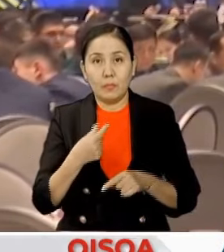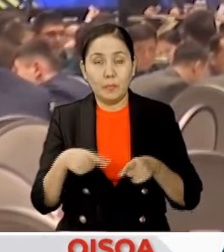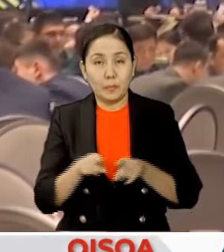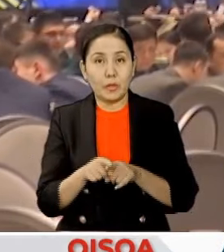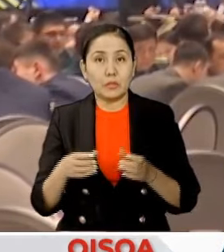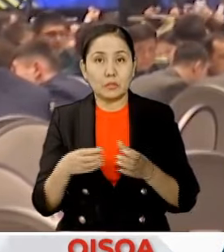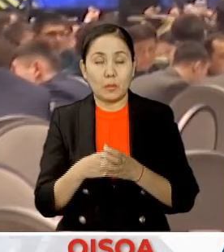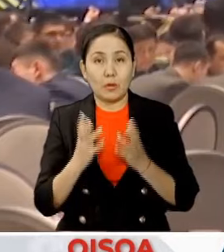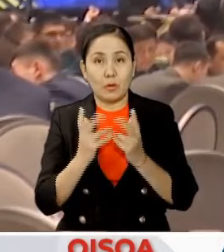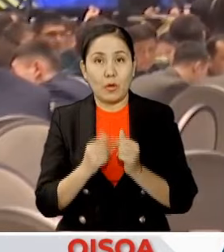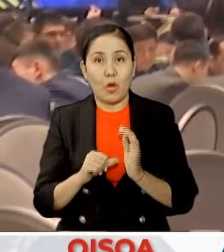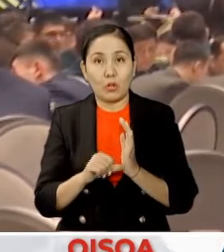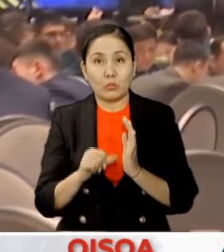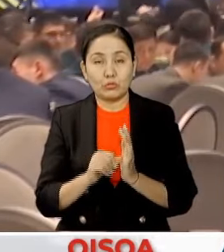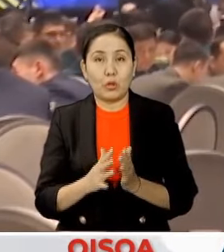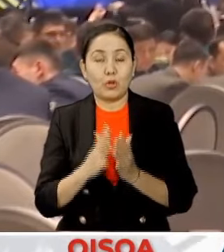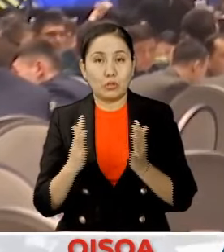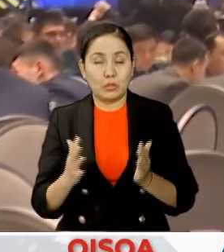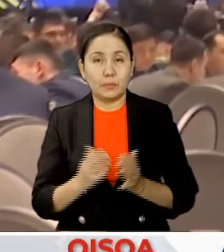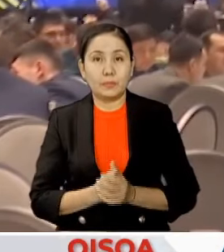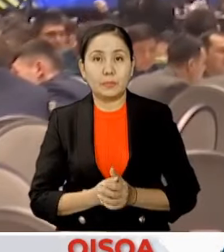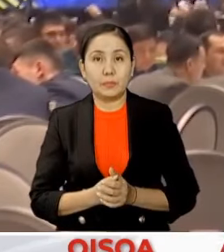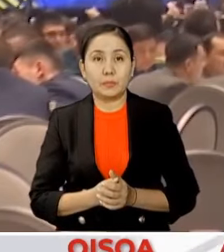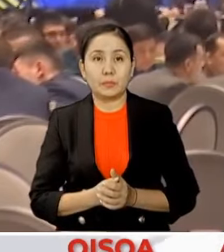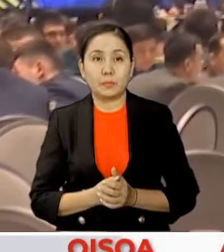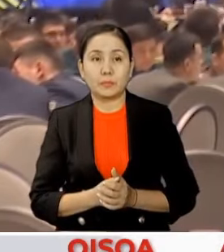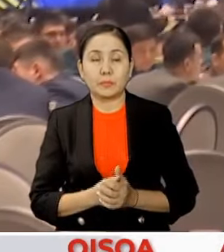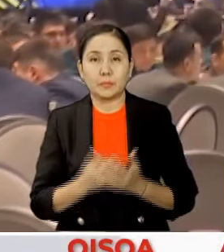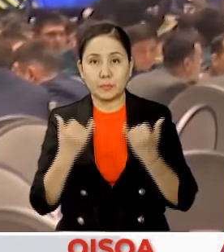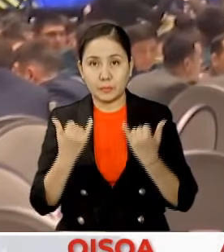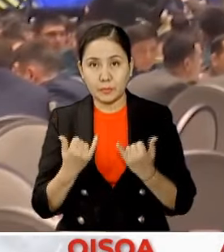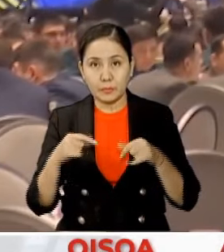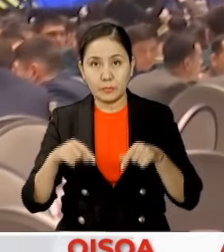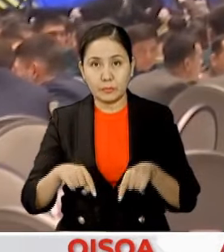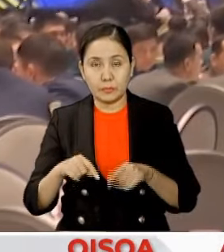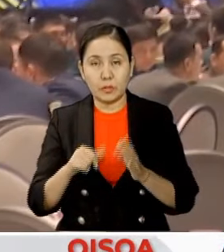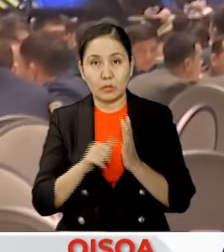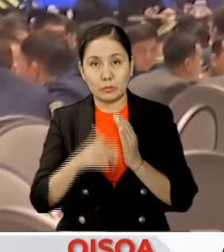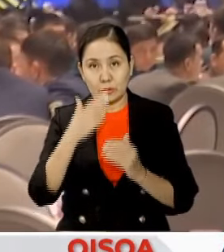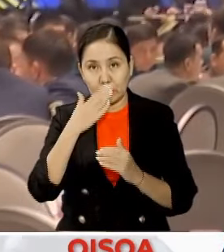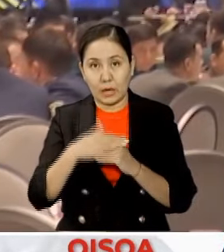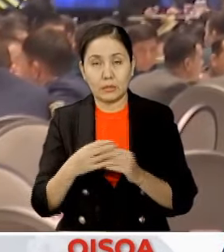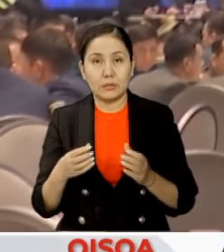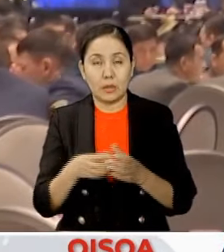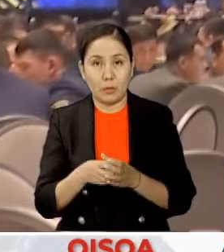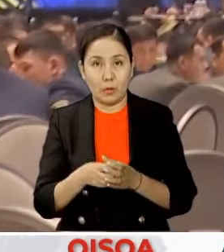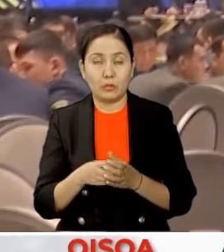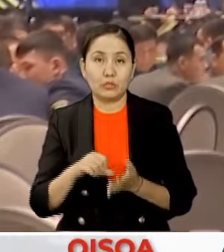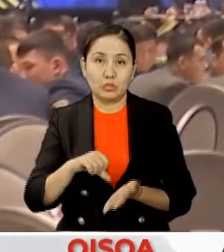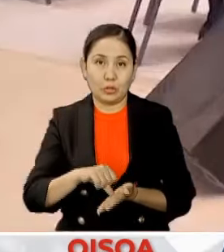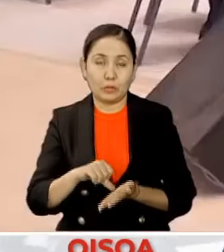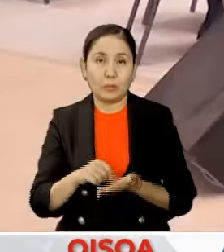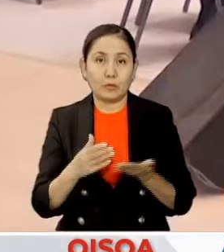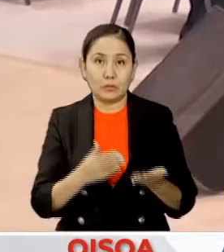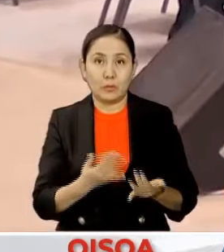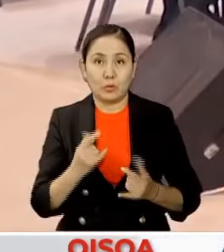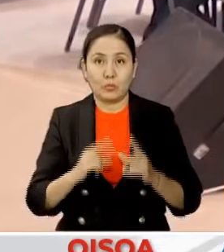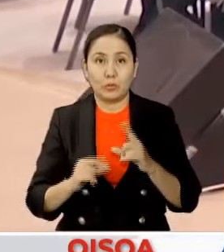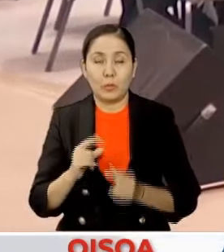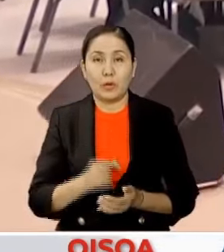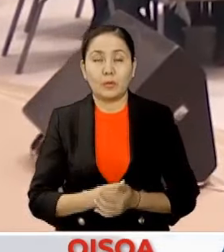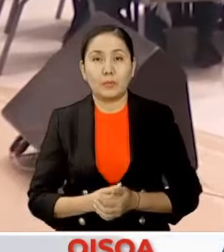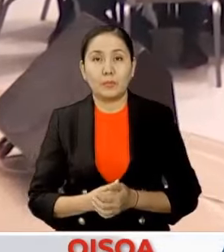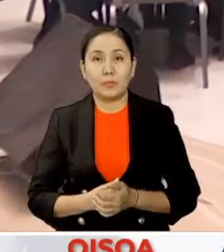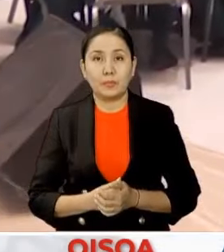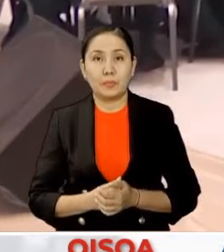jamoalar soni 60 tadan oshdi. Hozir bu yerda ham shu 60 ta yaqin jamoalar ishtirok etmoqda bugungi musobaqada. Mani